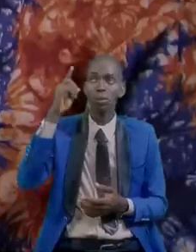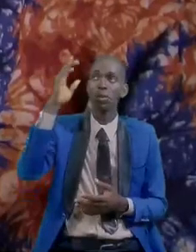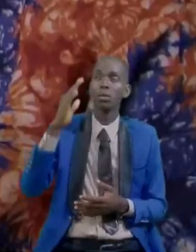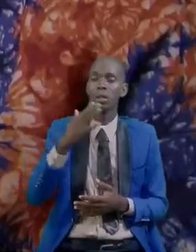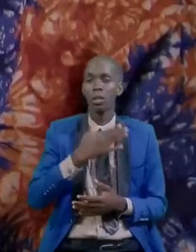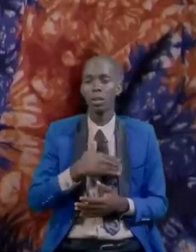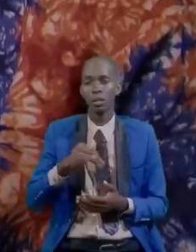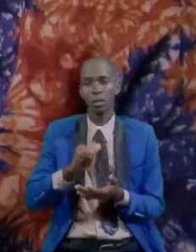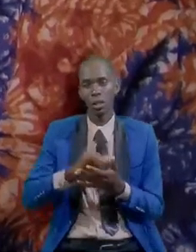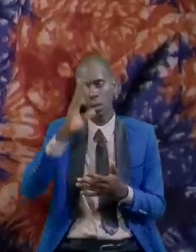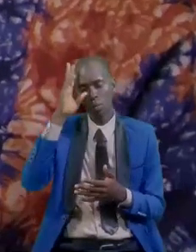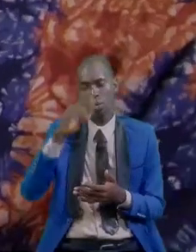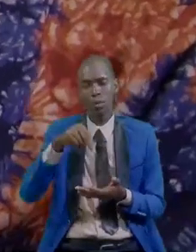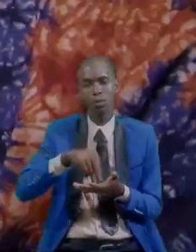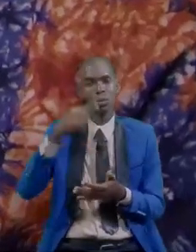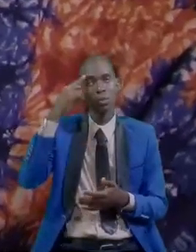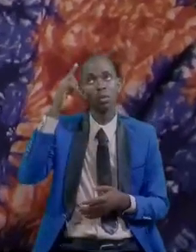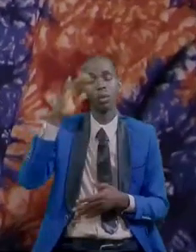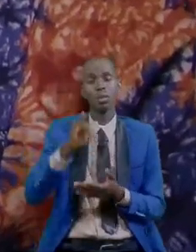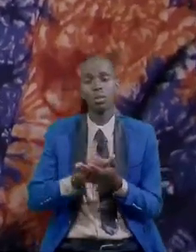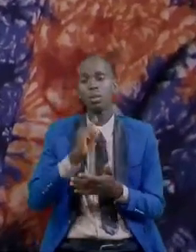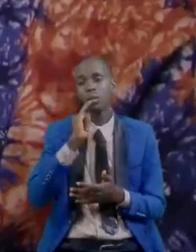il a tenu pour Dieu. C'est pourquoi tu es là aujourd'hui.